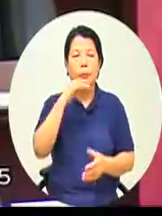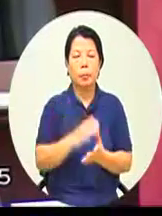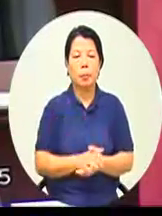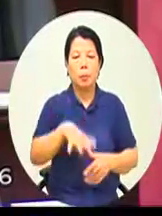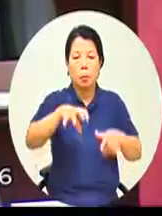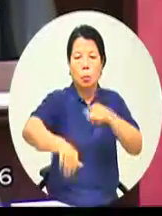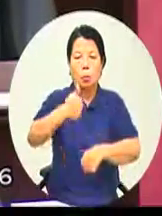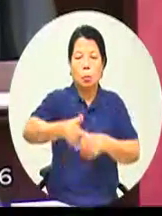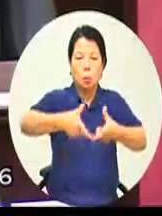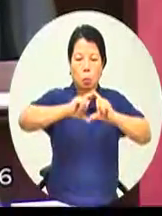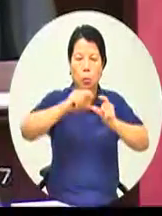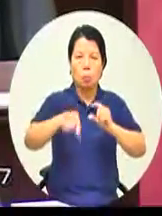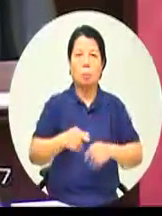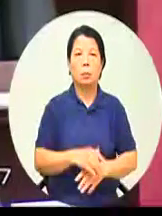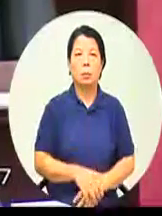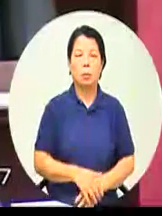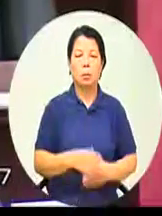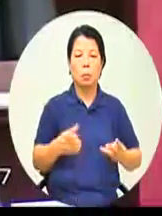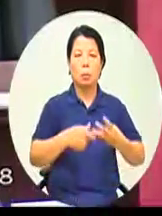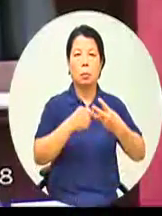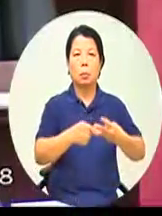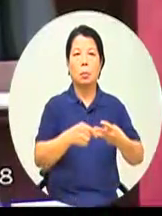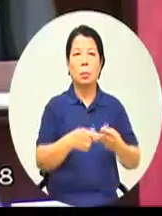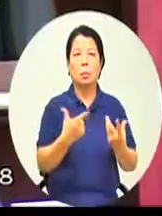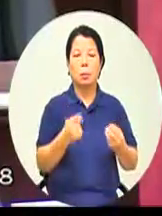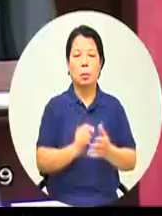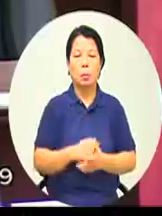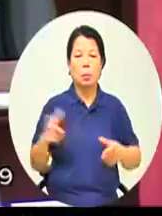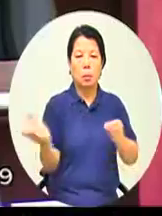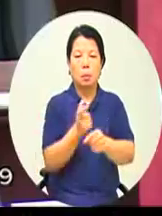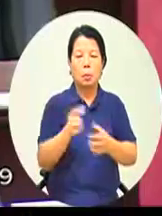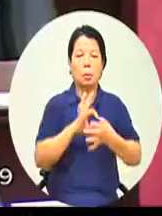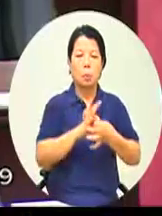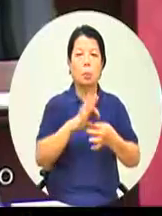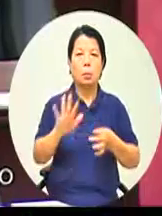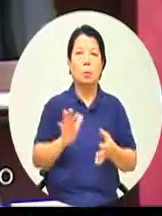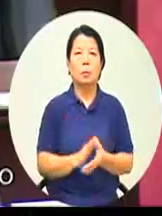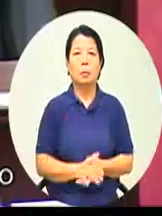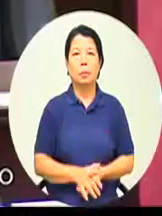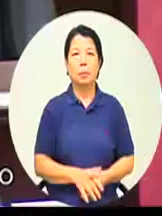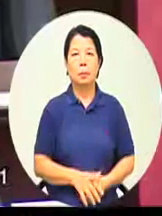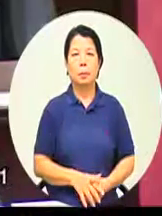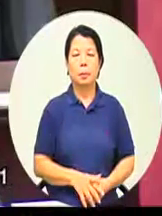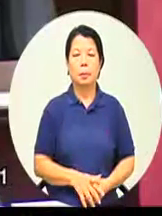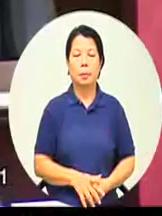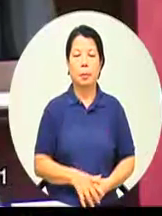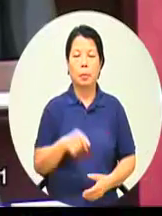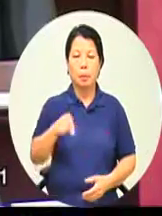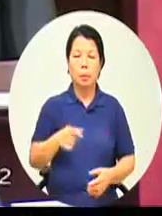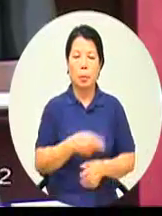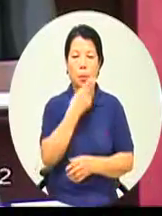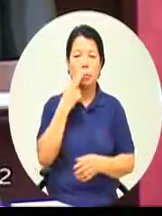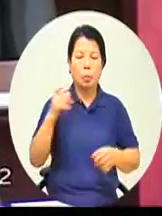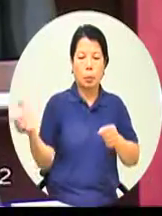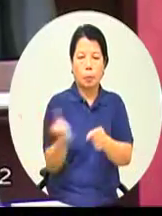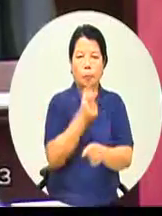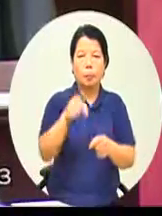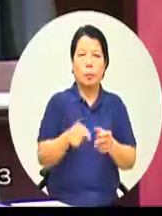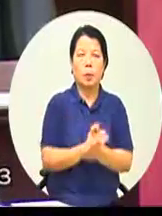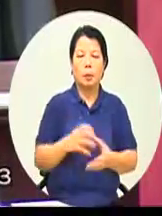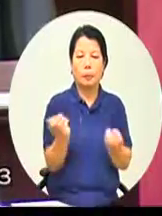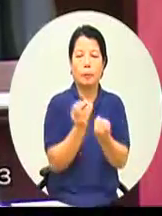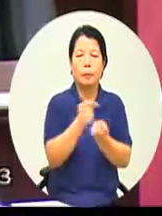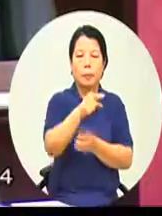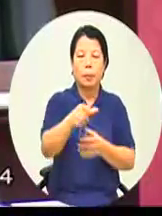范局长来回答。那第三还是跟这个台风有关就是说这次因为梅基风灾我们有发生一